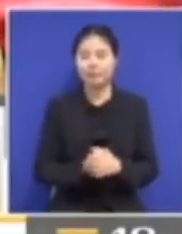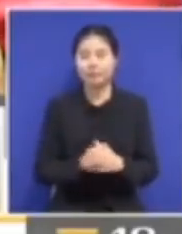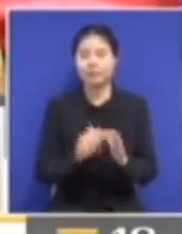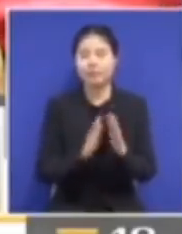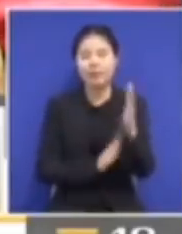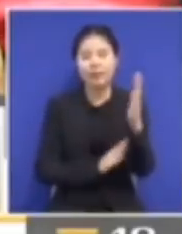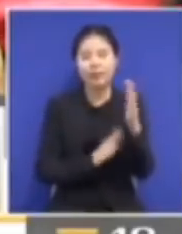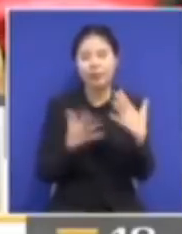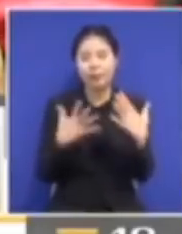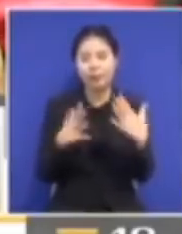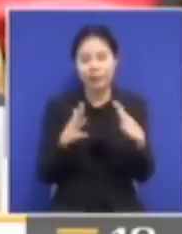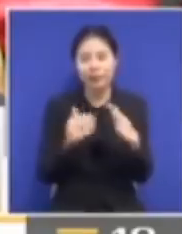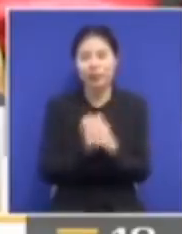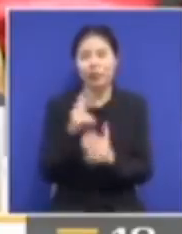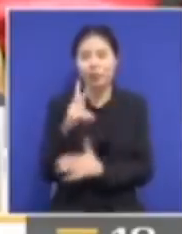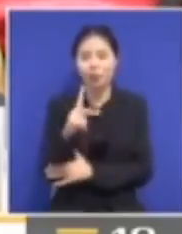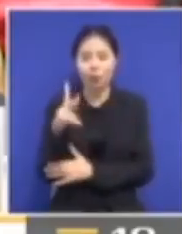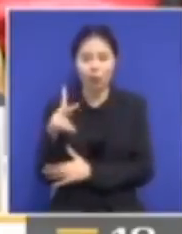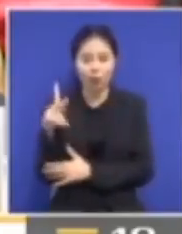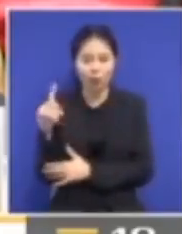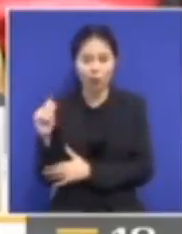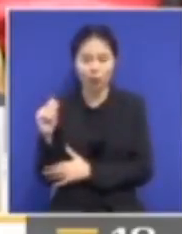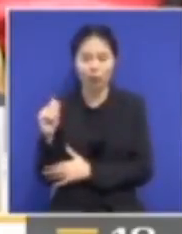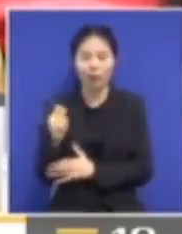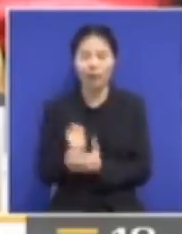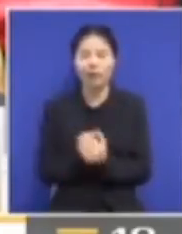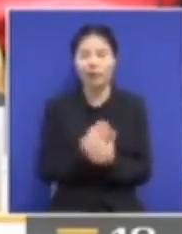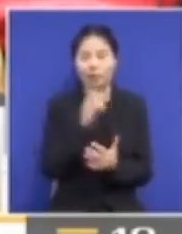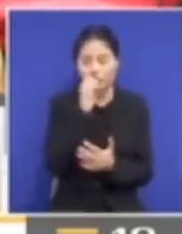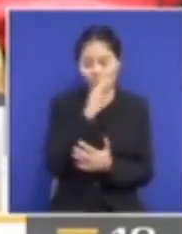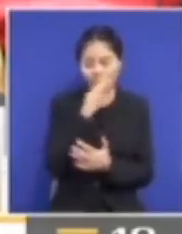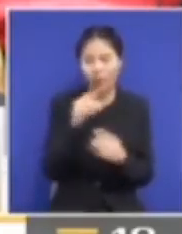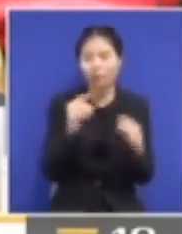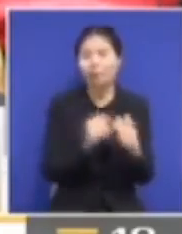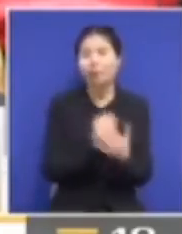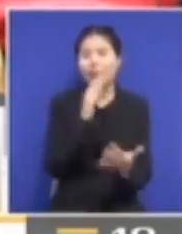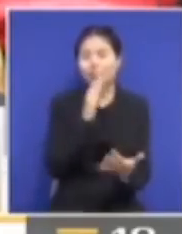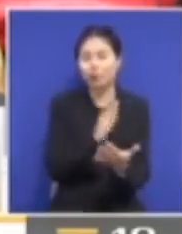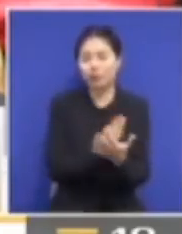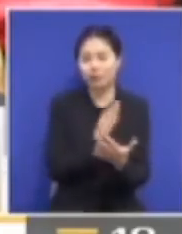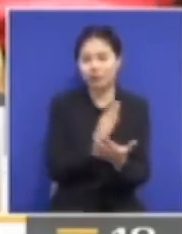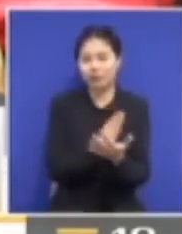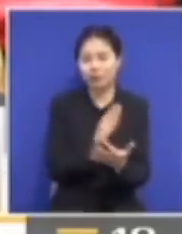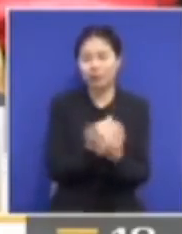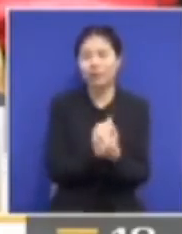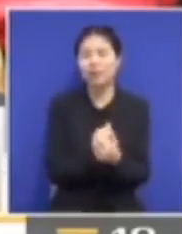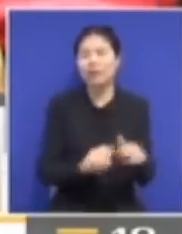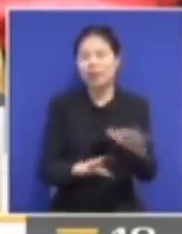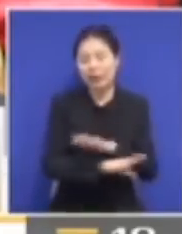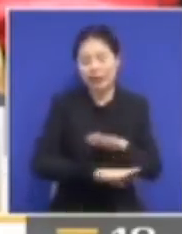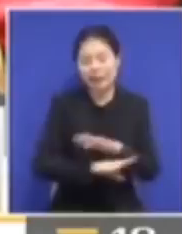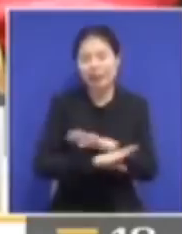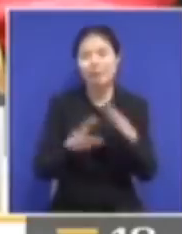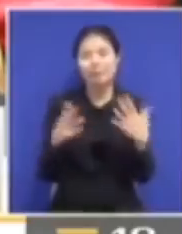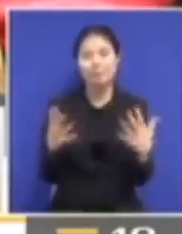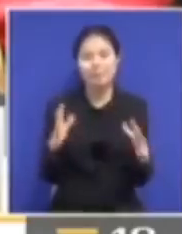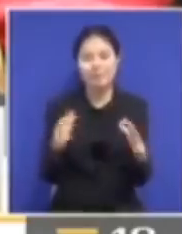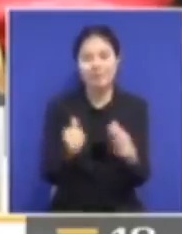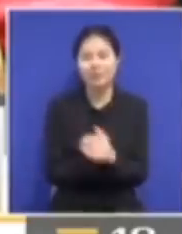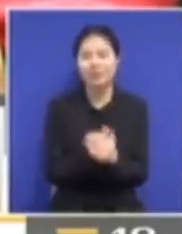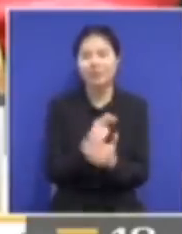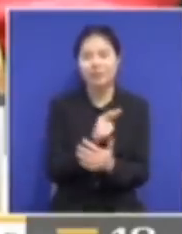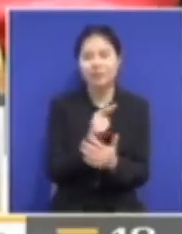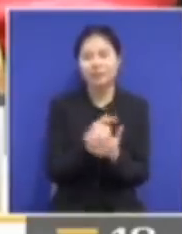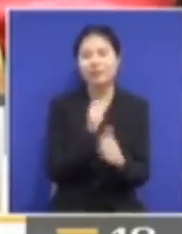ะครับกกต.ก็ส่งเรื่องผมมาว่ายุติไม่มีมูลนะครับนะไม่ได้ด